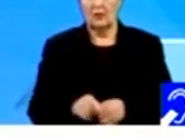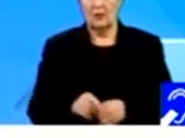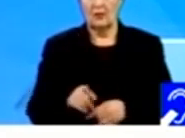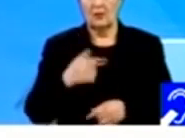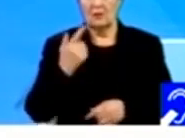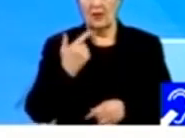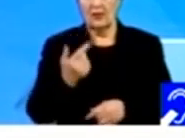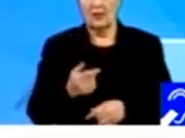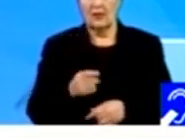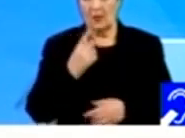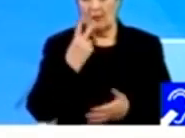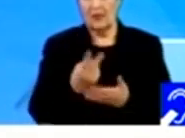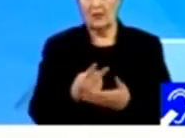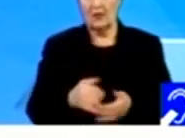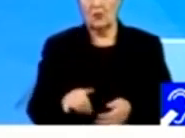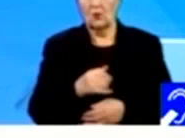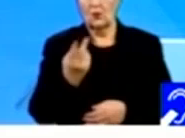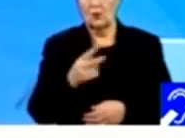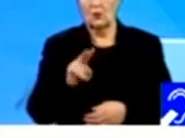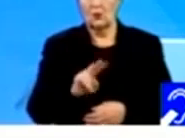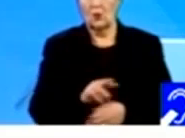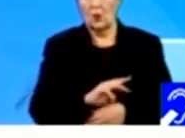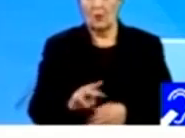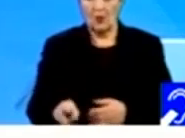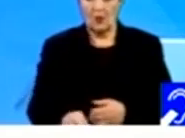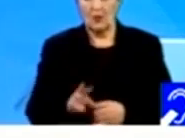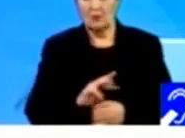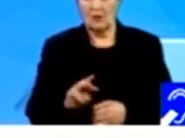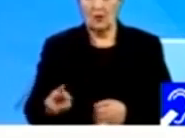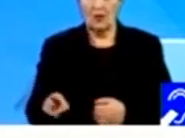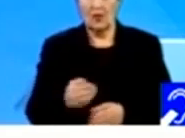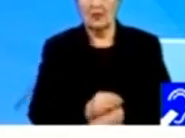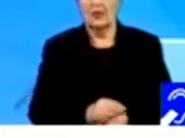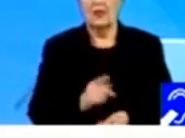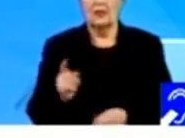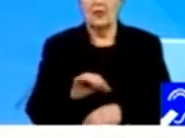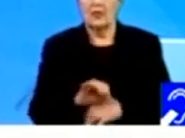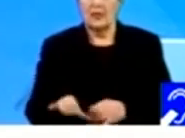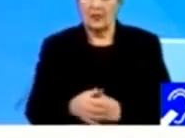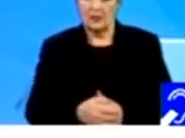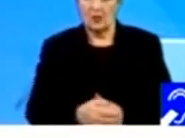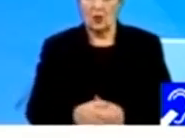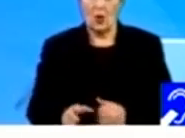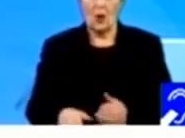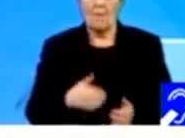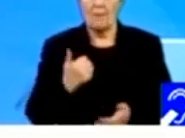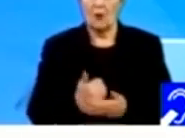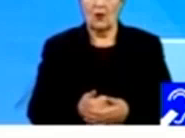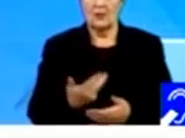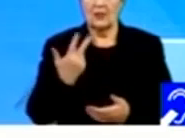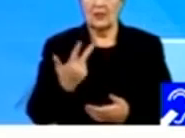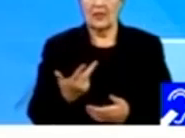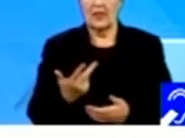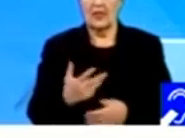arătat de unde putem să creștem aceste surse, 22 de miliarde, plus 8 miliarde din surse atrase din exterior. Prioritățile 3, cele mai mari